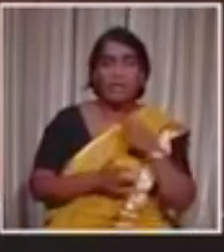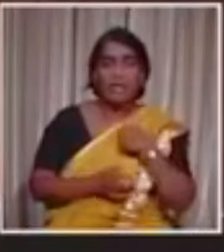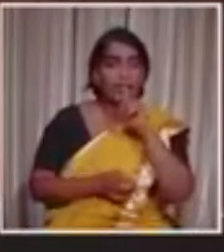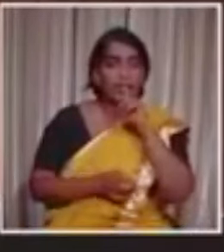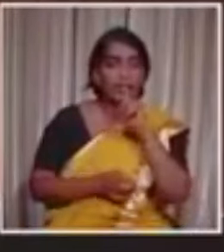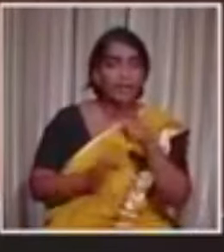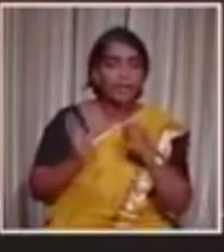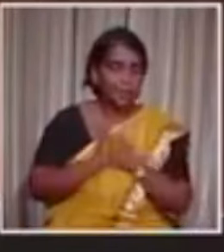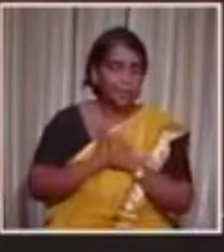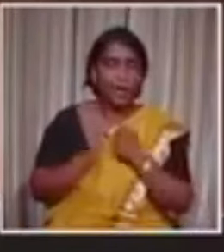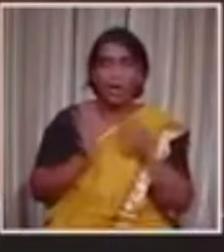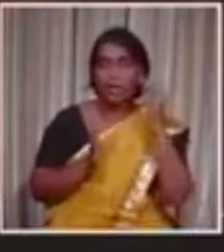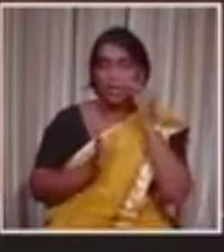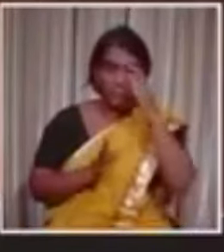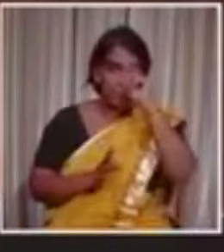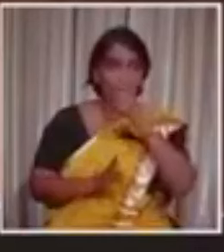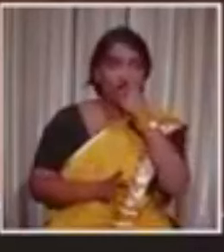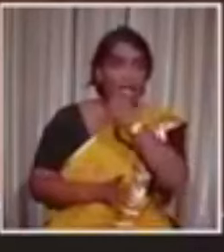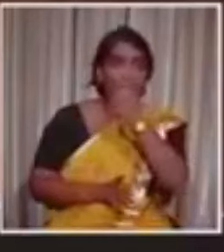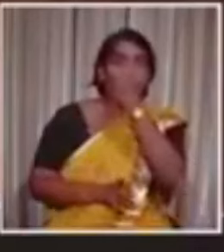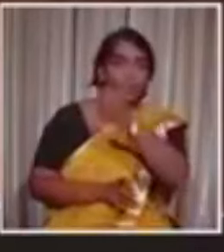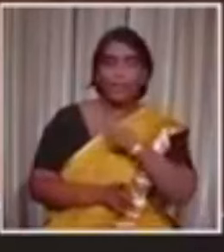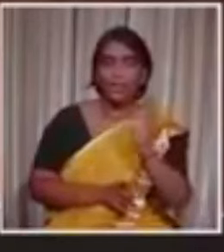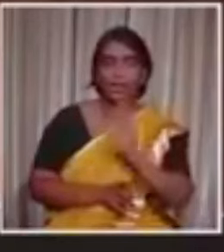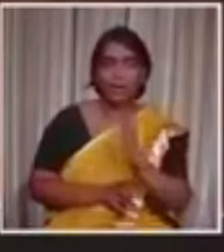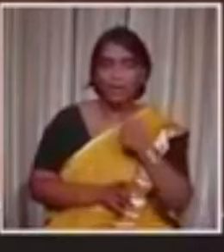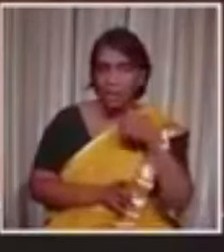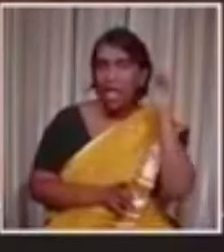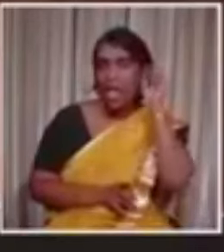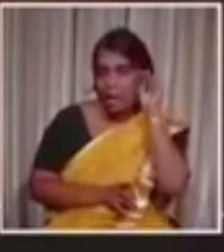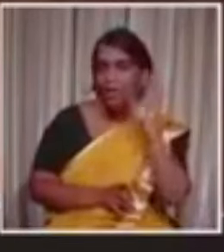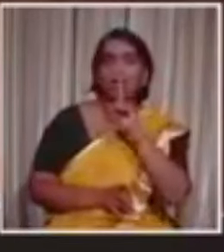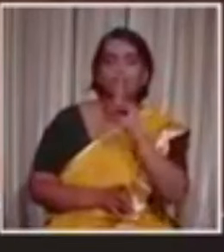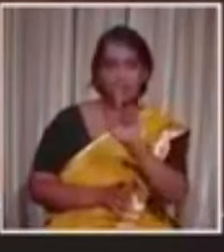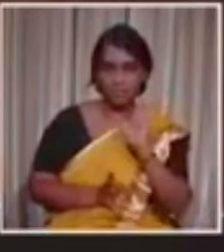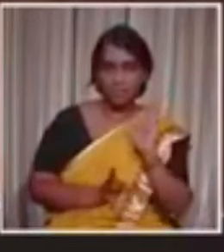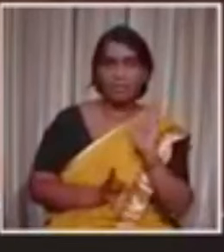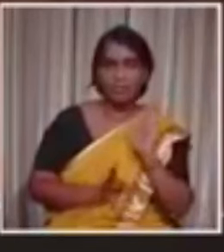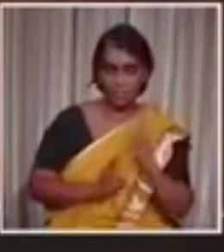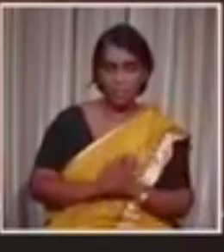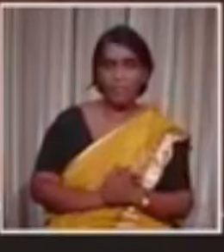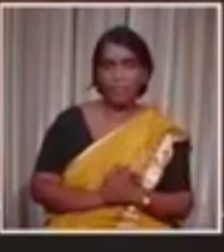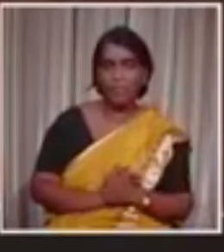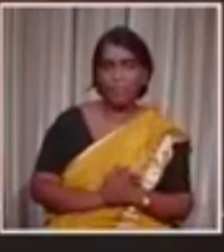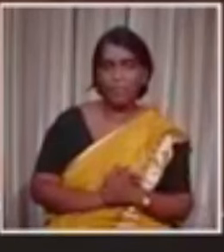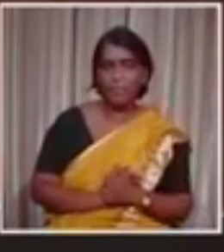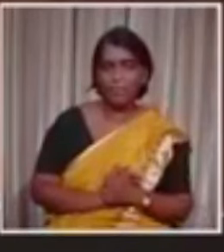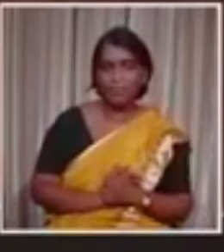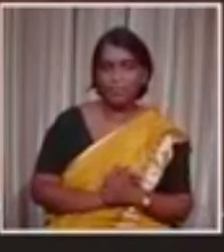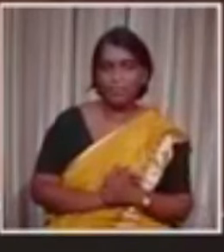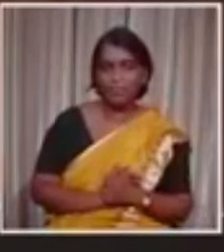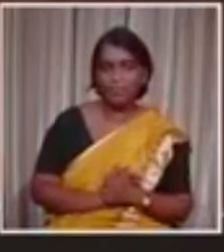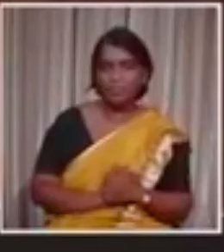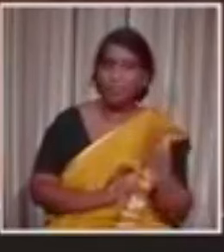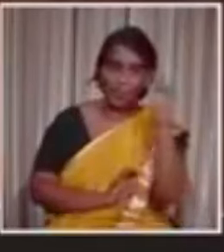ගරු අනුරකුමාර දිසානායක මන්ත්‍රීතුමා මට කිව්වා කියලා නෙමෙයි, මං කිව්වේ මට ඇහුණයි කියලා. හරි බව මිසිතේ ඔබතුමා. ඒ කියන්නේ කමක් නැහැ, එතුමාට අනු